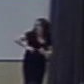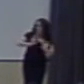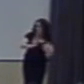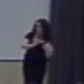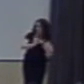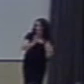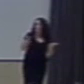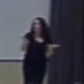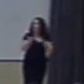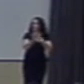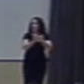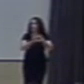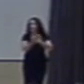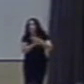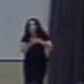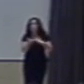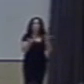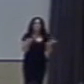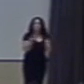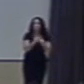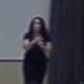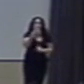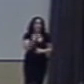tecnològicament és molt fàcil